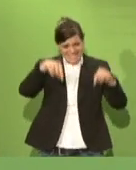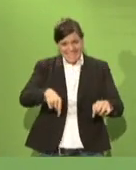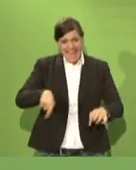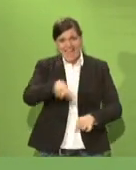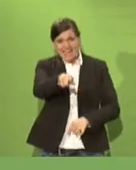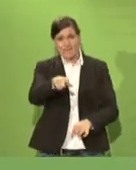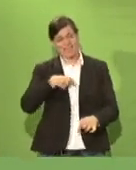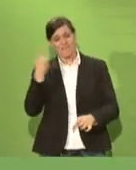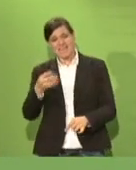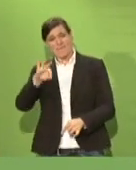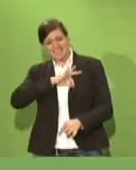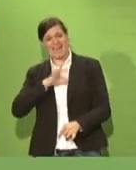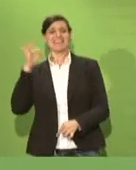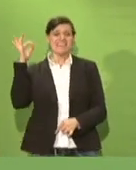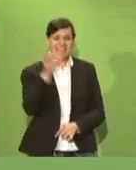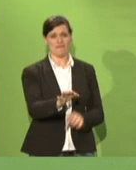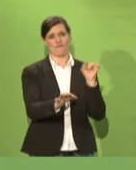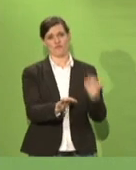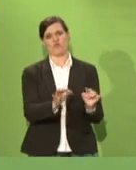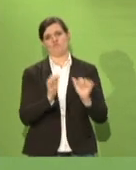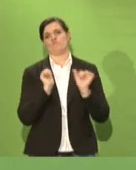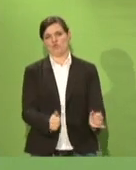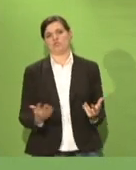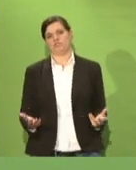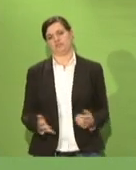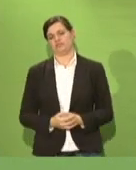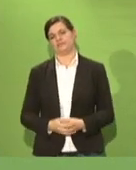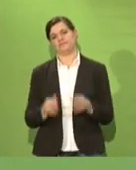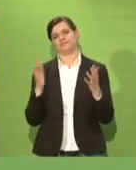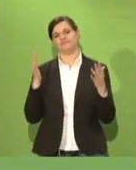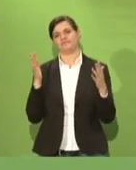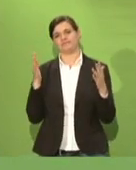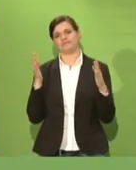Wir sind die Partei für die Hidden Champions aus Nordrhein-Westfalen.